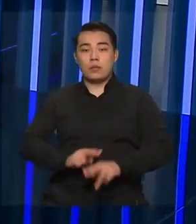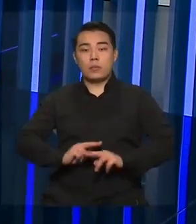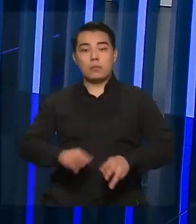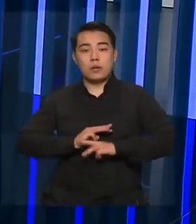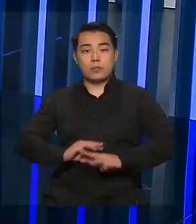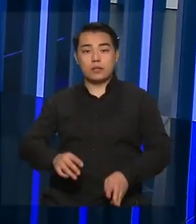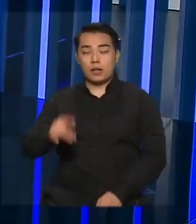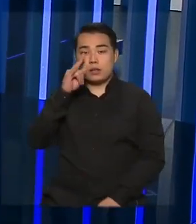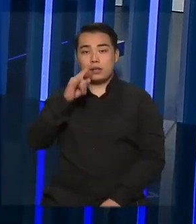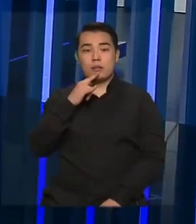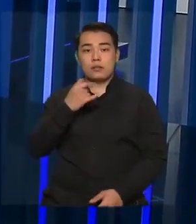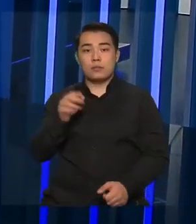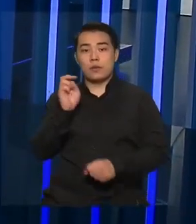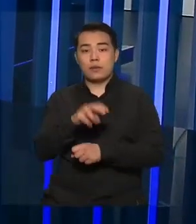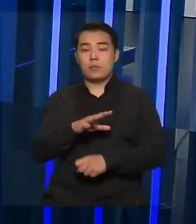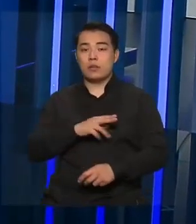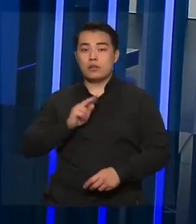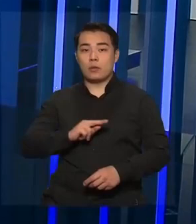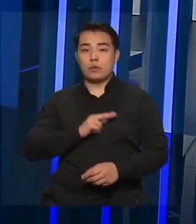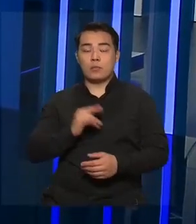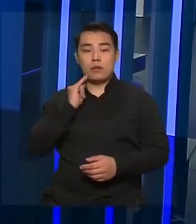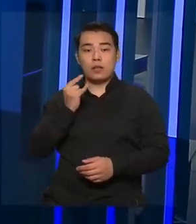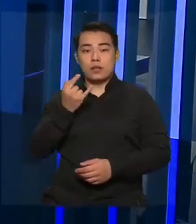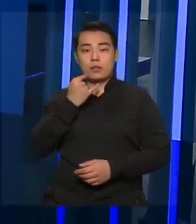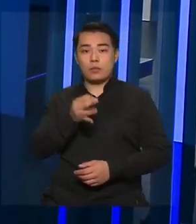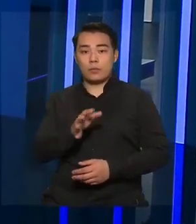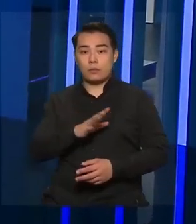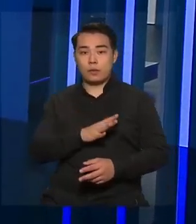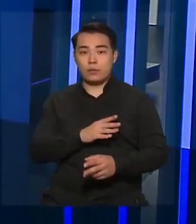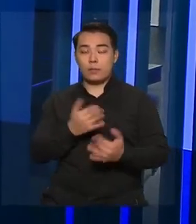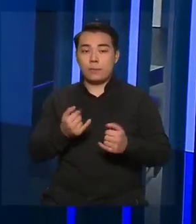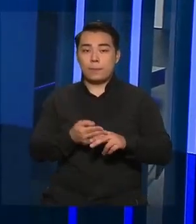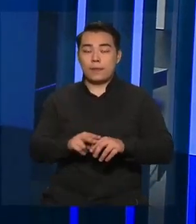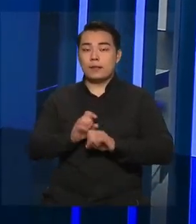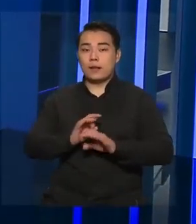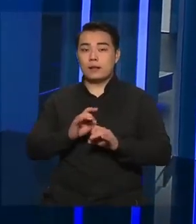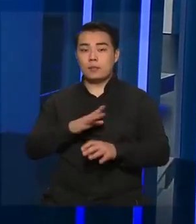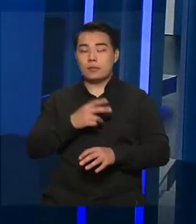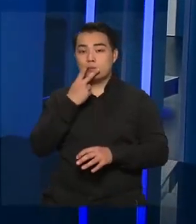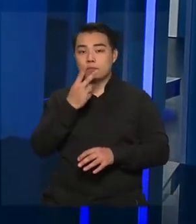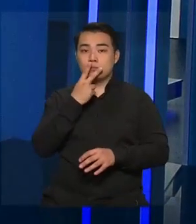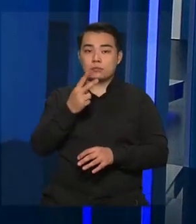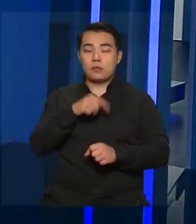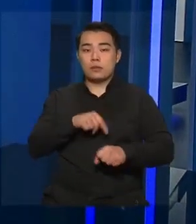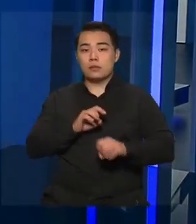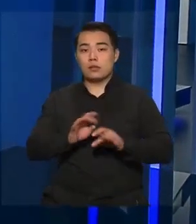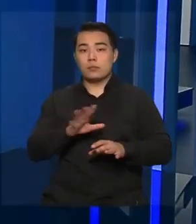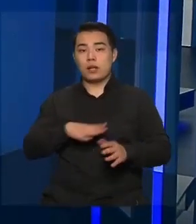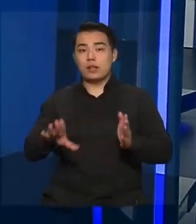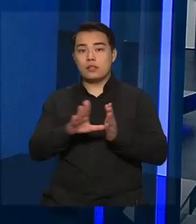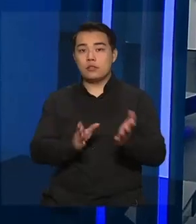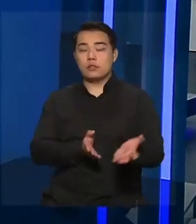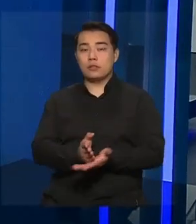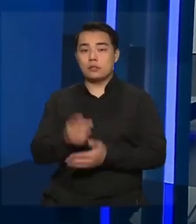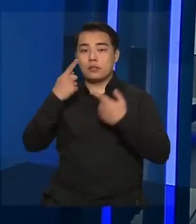Премьер-министр Казахстана сегодня посетил с рабочей поездкой Павлодарскую область. Он проинспектировал объекты социальной и энергетической